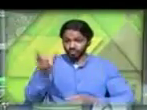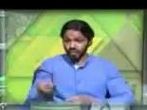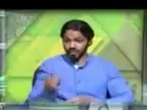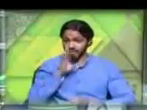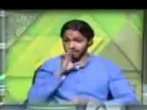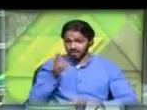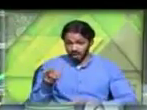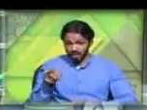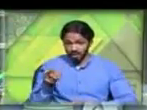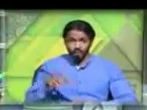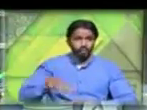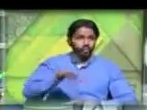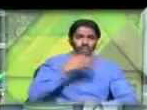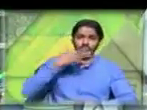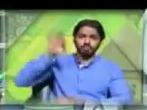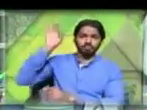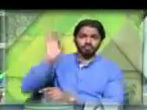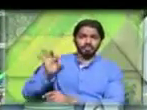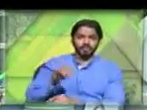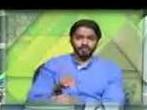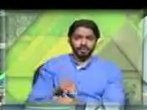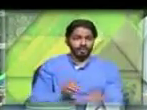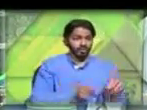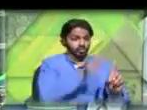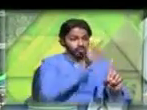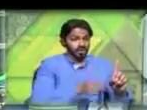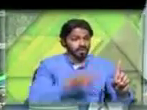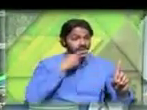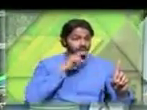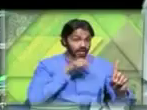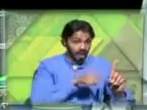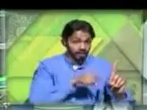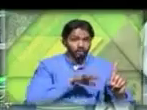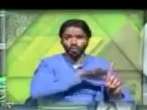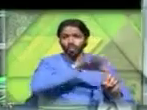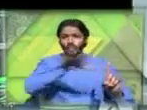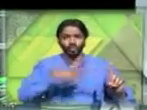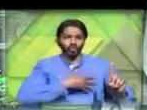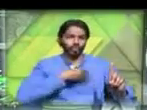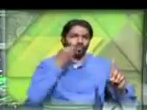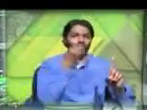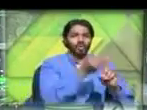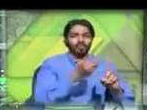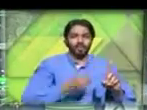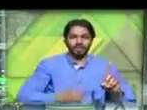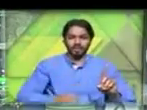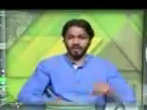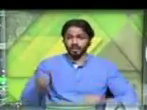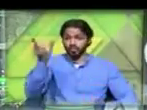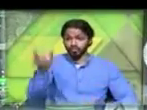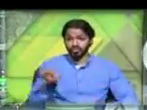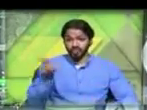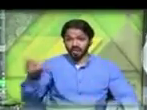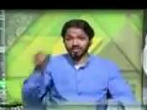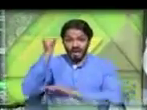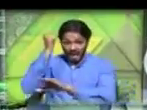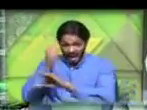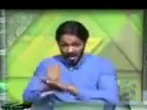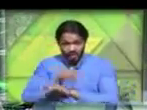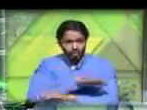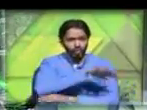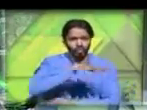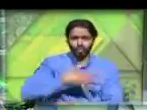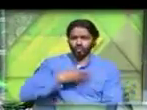الصادق ويؤتمن فيها الخائن ويخون فيها الأمين وينطق فيها